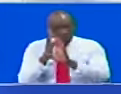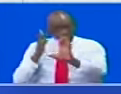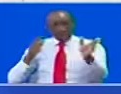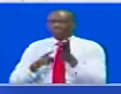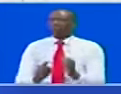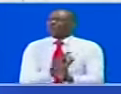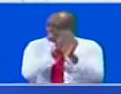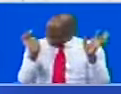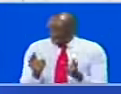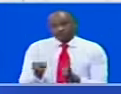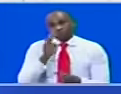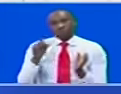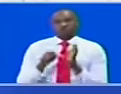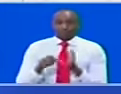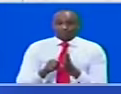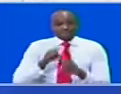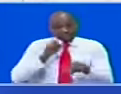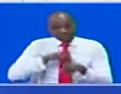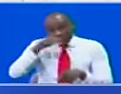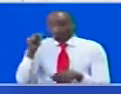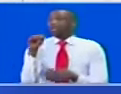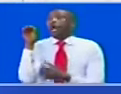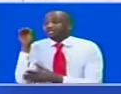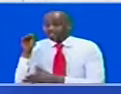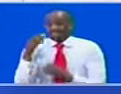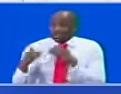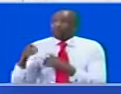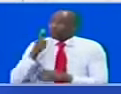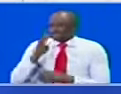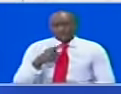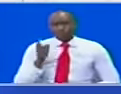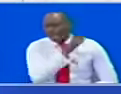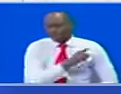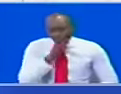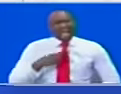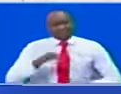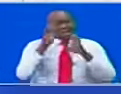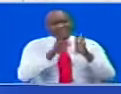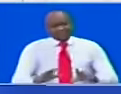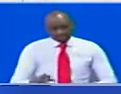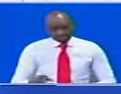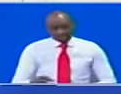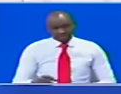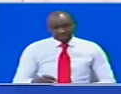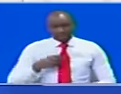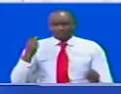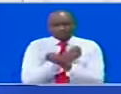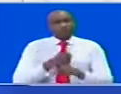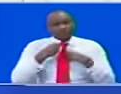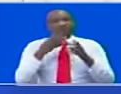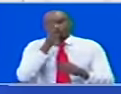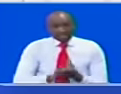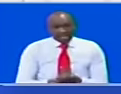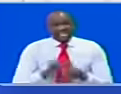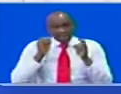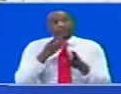tosha. Nikienda kuomba jirani maji, hey, mi sina maji, pesa ya kupea wewe maji.